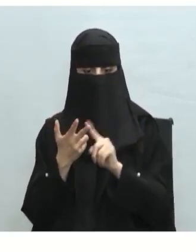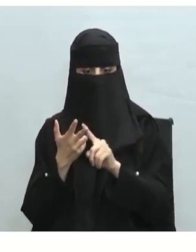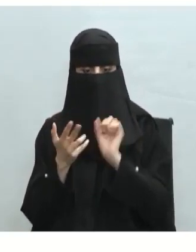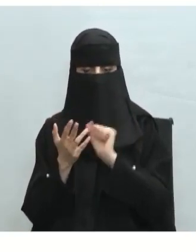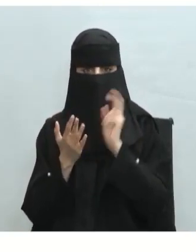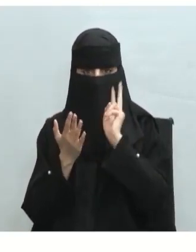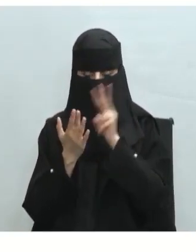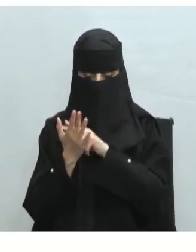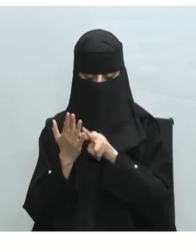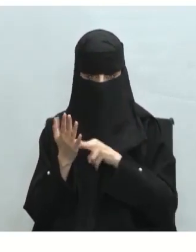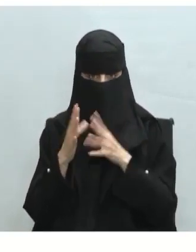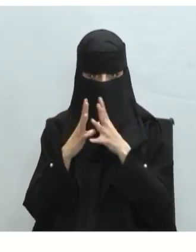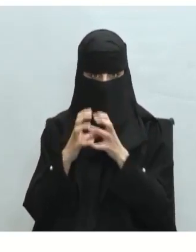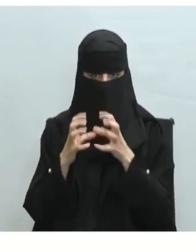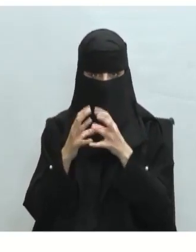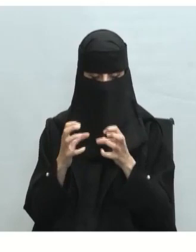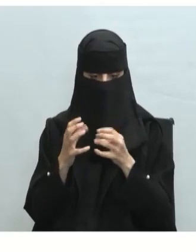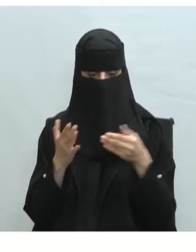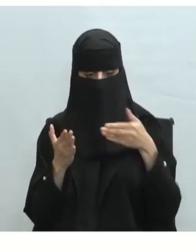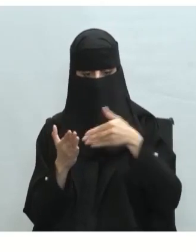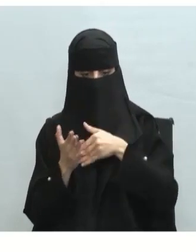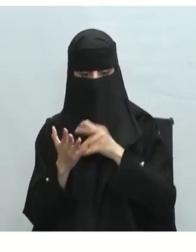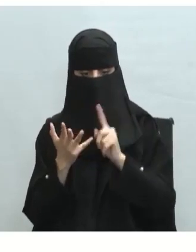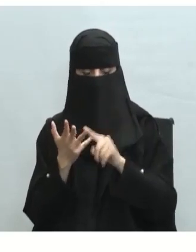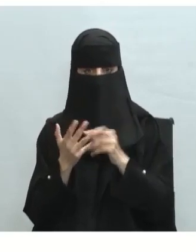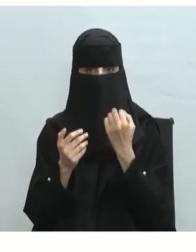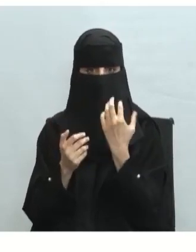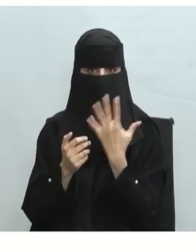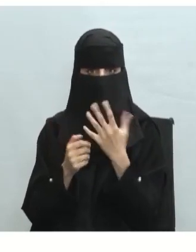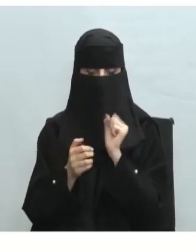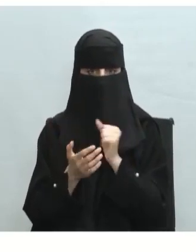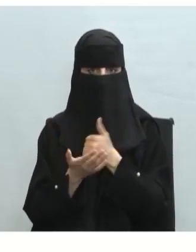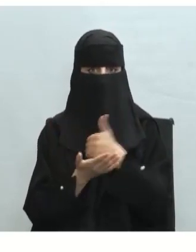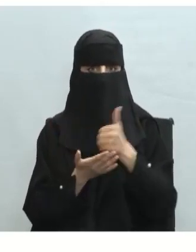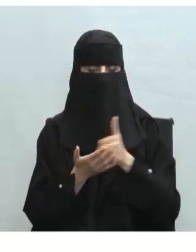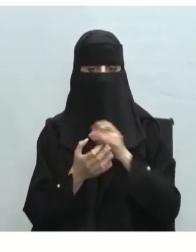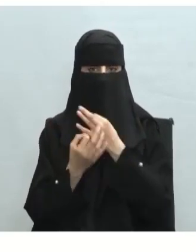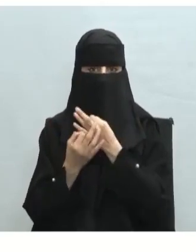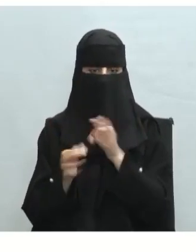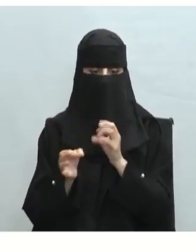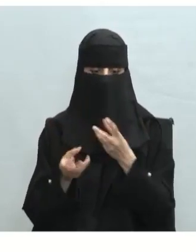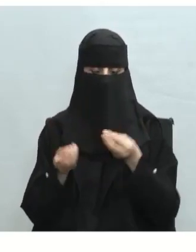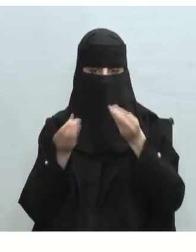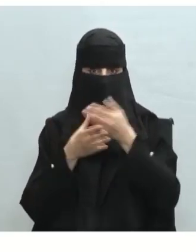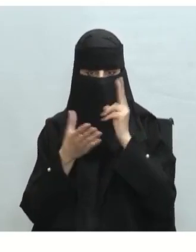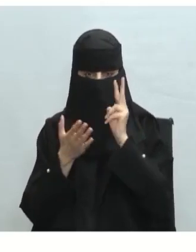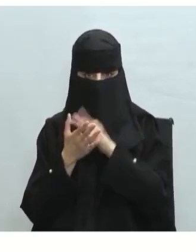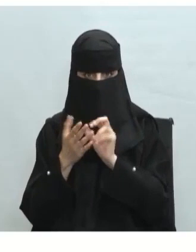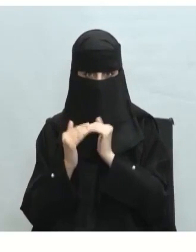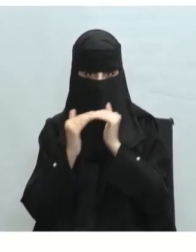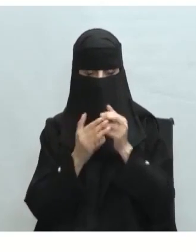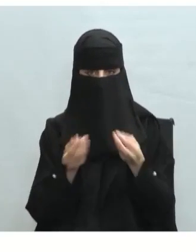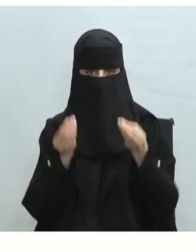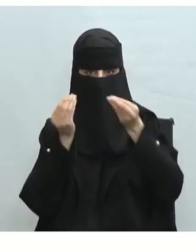البرهان تحديد مستوى الدقه التنبؤ ب مترتبات القرار تحديد اساليب التحيز كذلك التاكد من صدق المقدمات